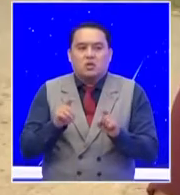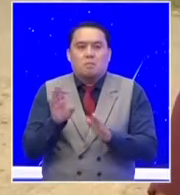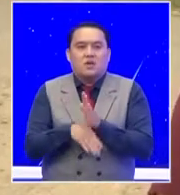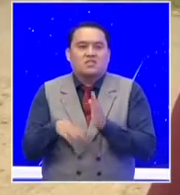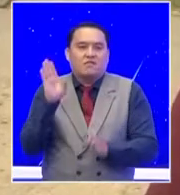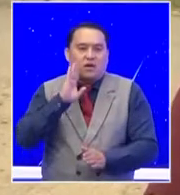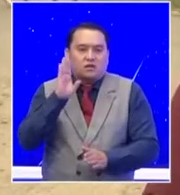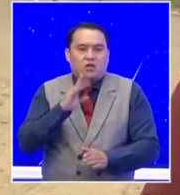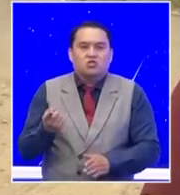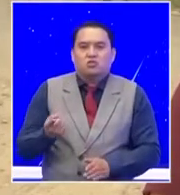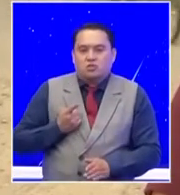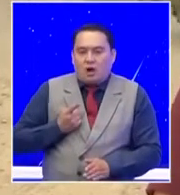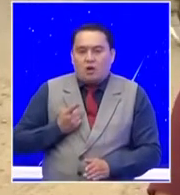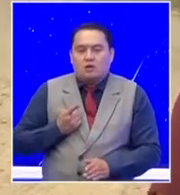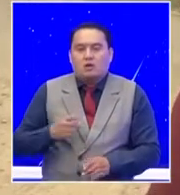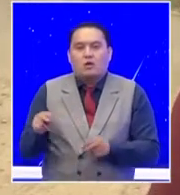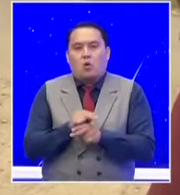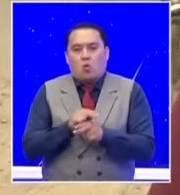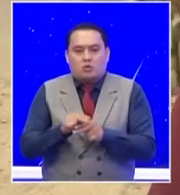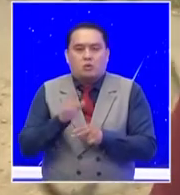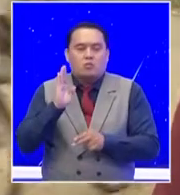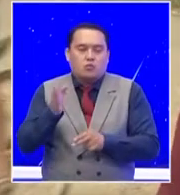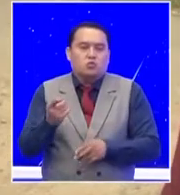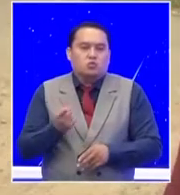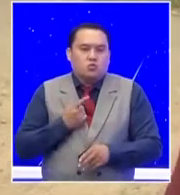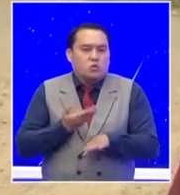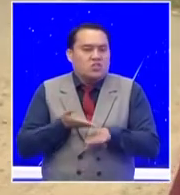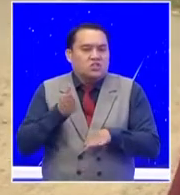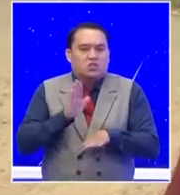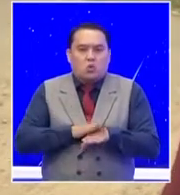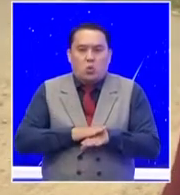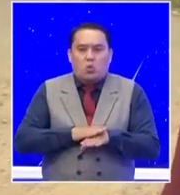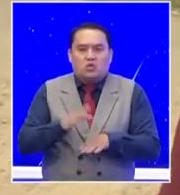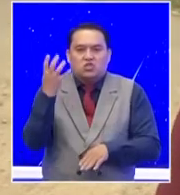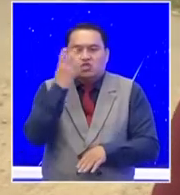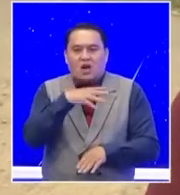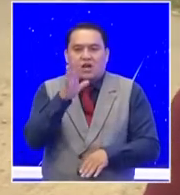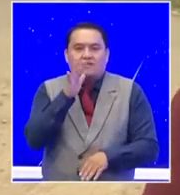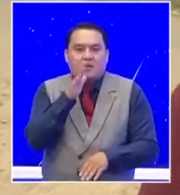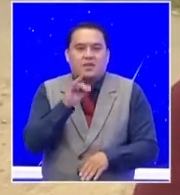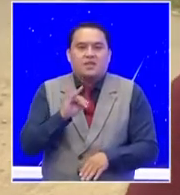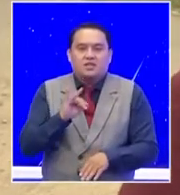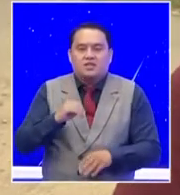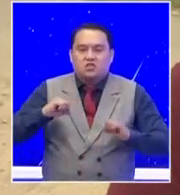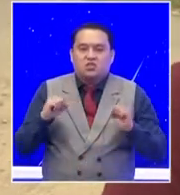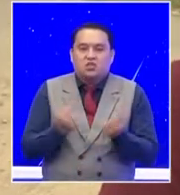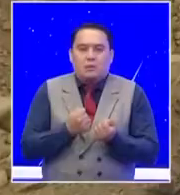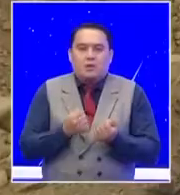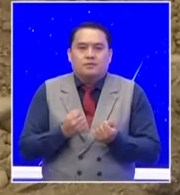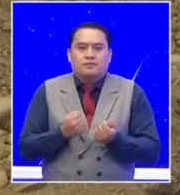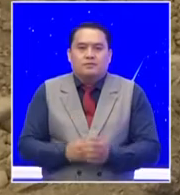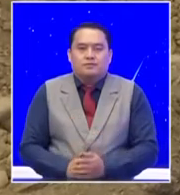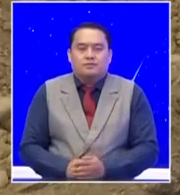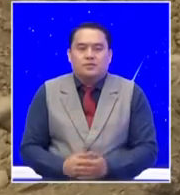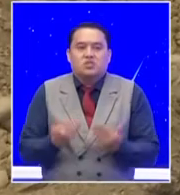воды и ждать, когда эта поломка будет устранена, это очень тяжело, особенно в жаркое время и в зимнее время тоже.